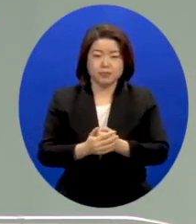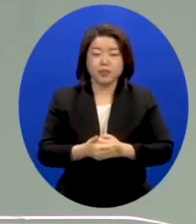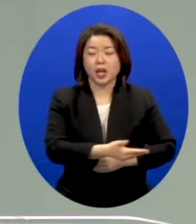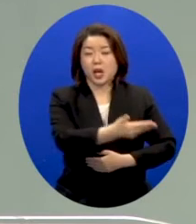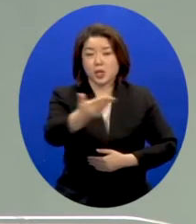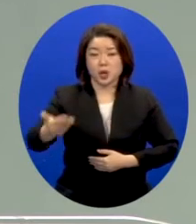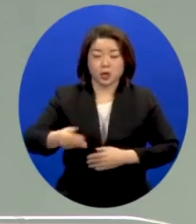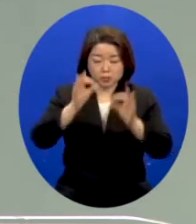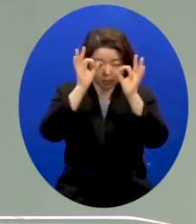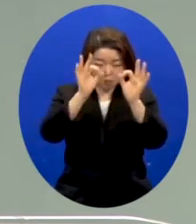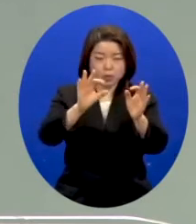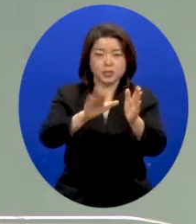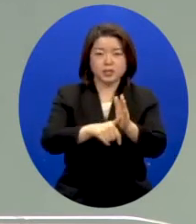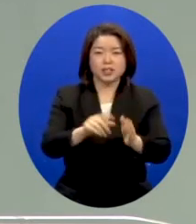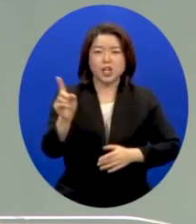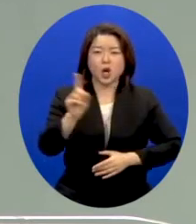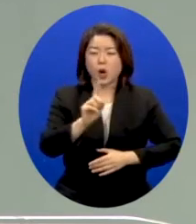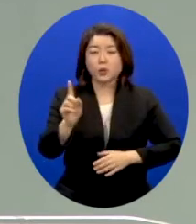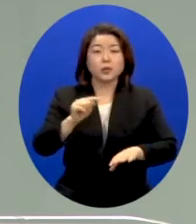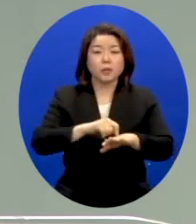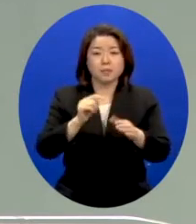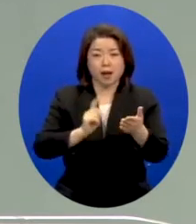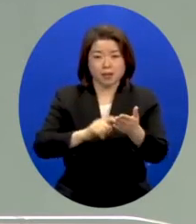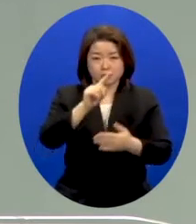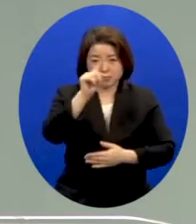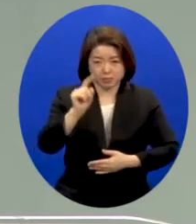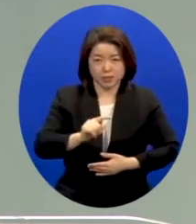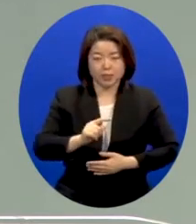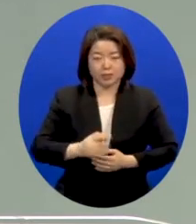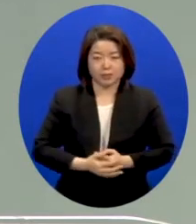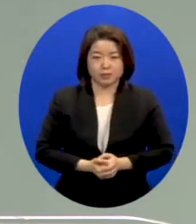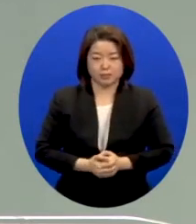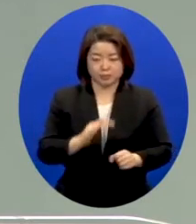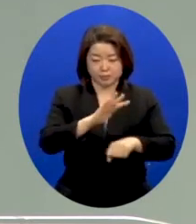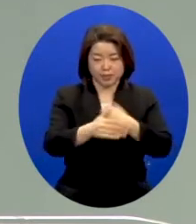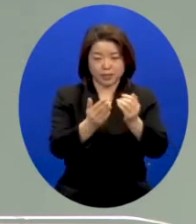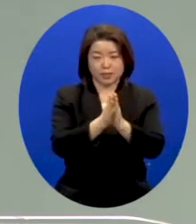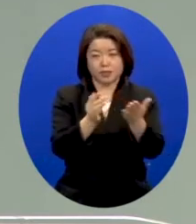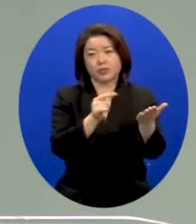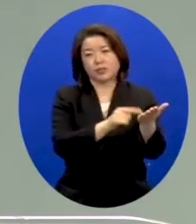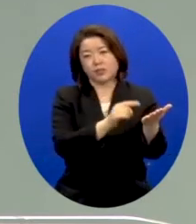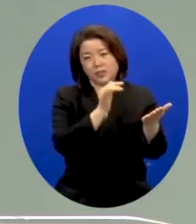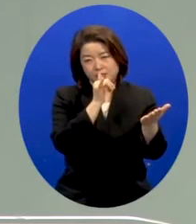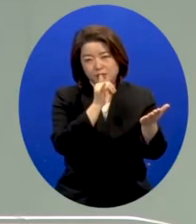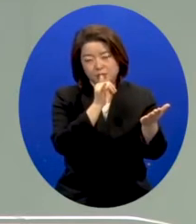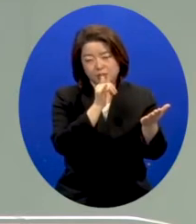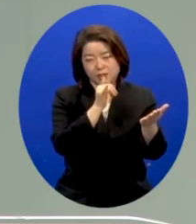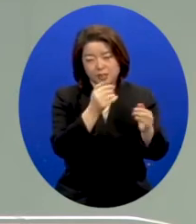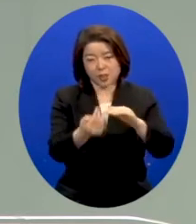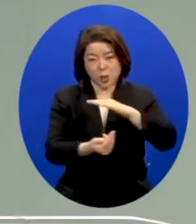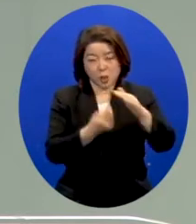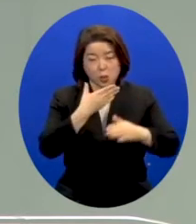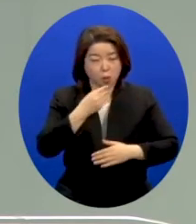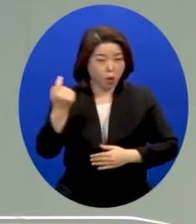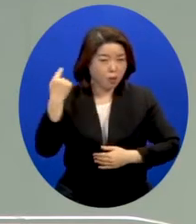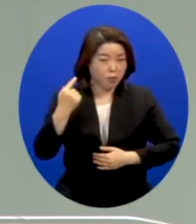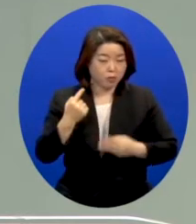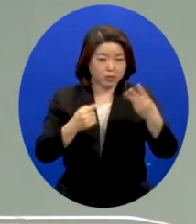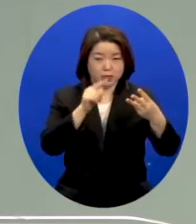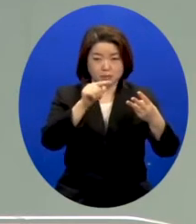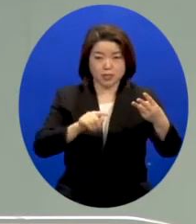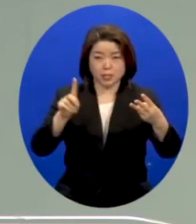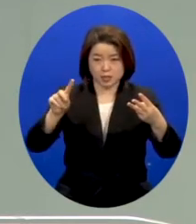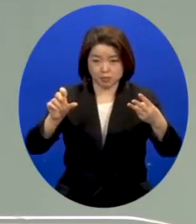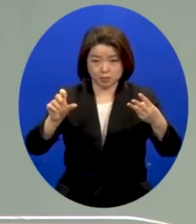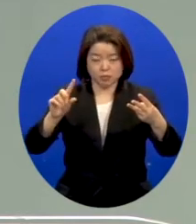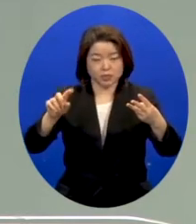여러분을 보실 때 어떤 마음이 실 까요 성경이 말해주고 있어요 요한복음 3장 16절 하나님이 세상을